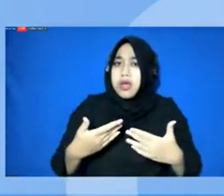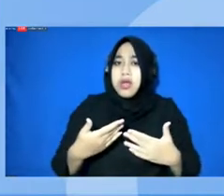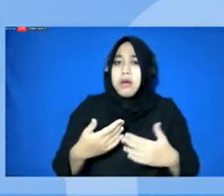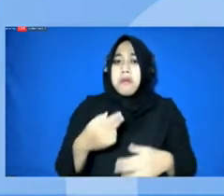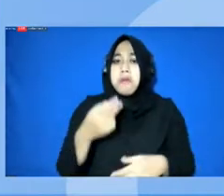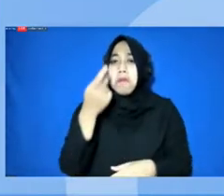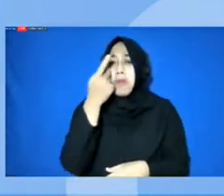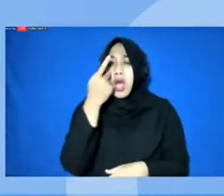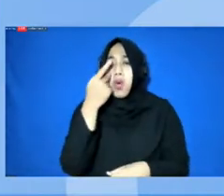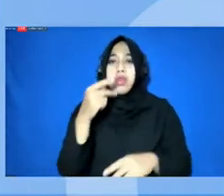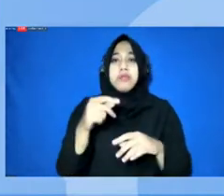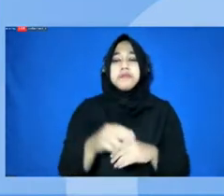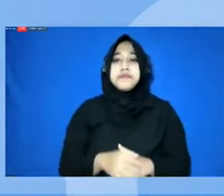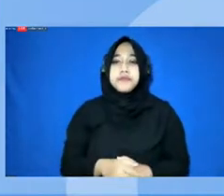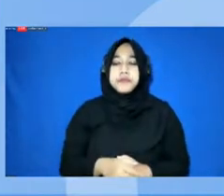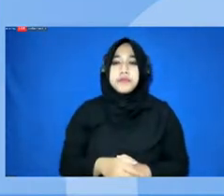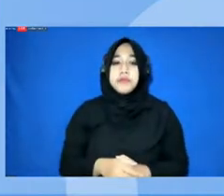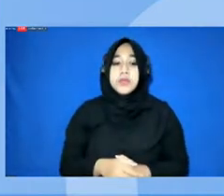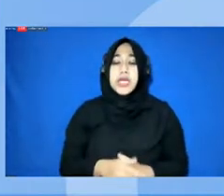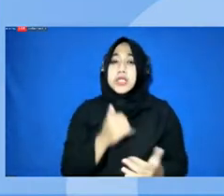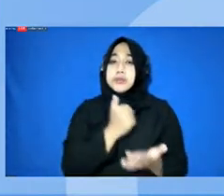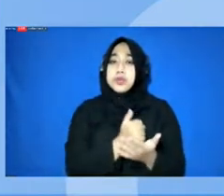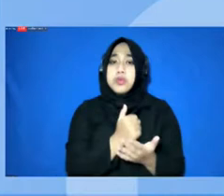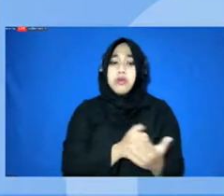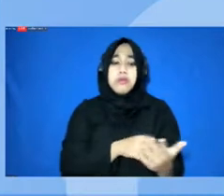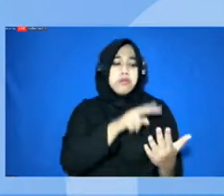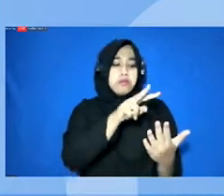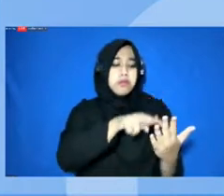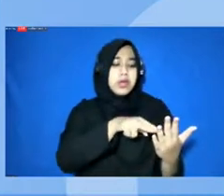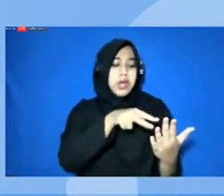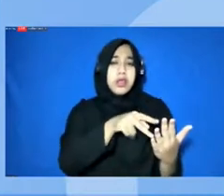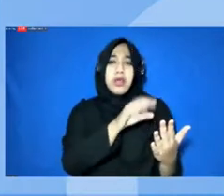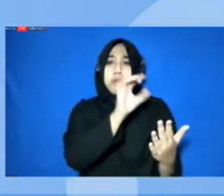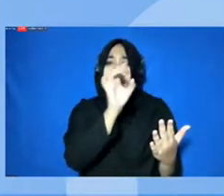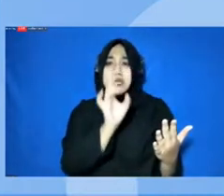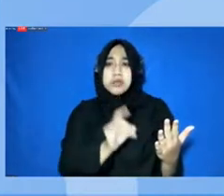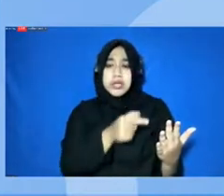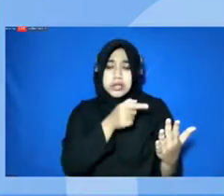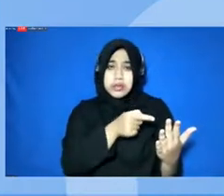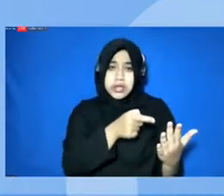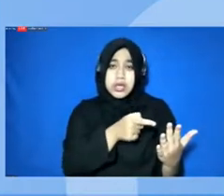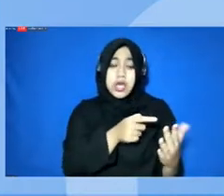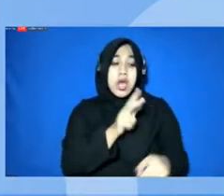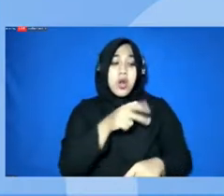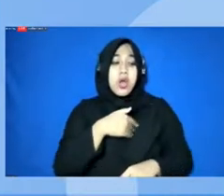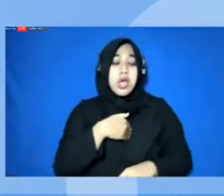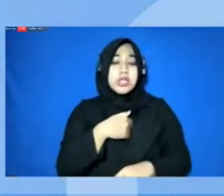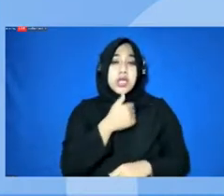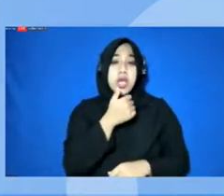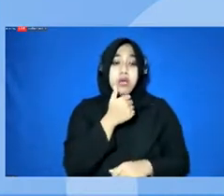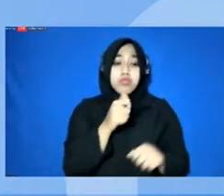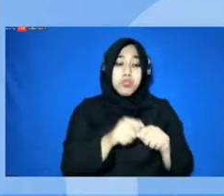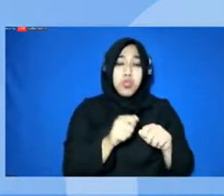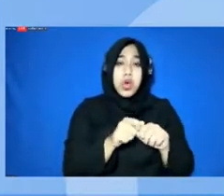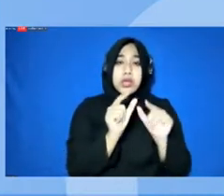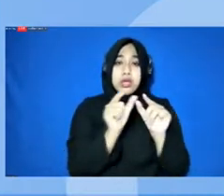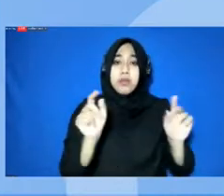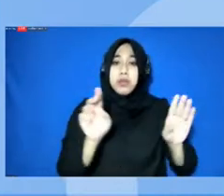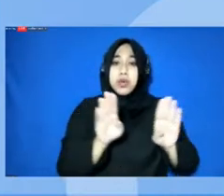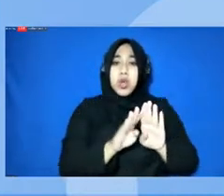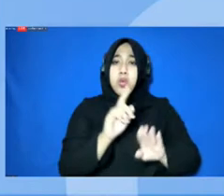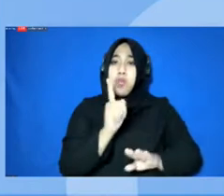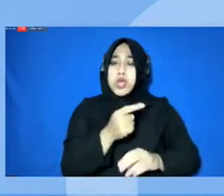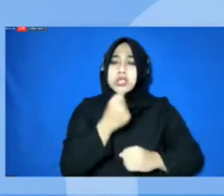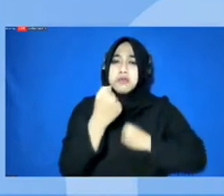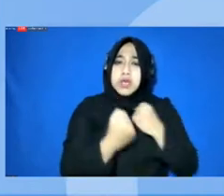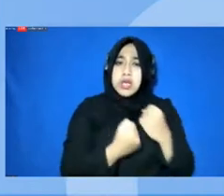Nah, jadi sebetulnya dengan melihat berbagai hal itu, ini kalau saya boleh buat closing statement, kita harus buat gerakan